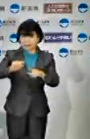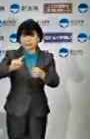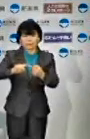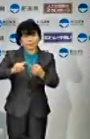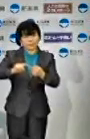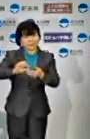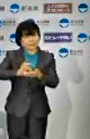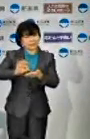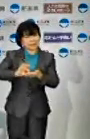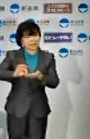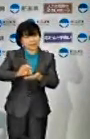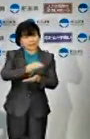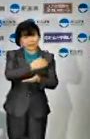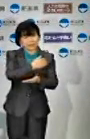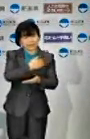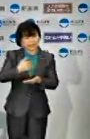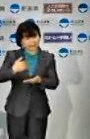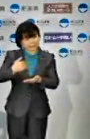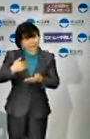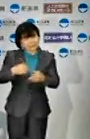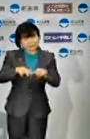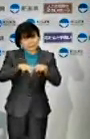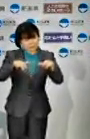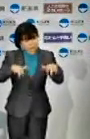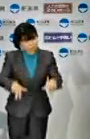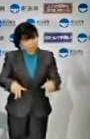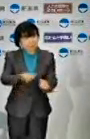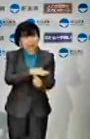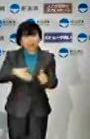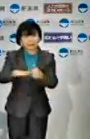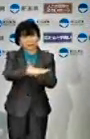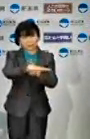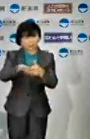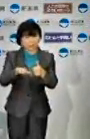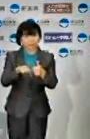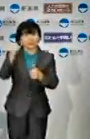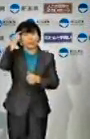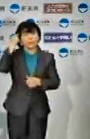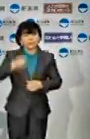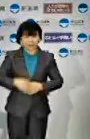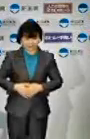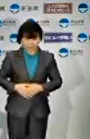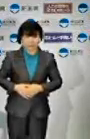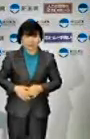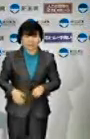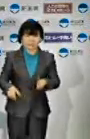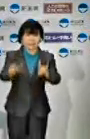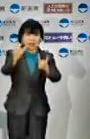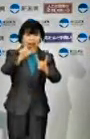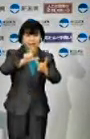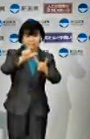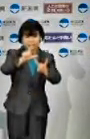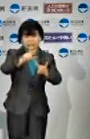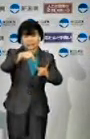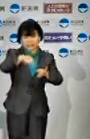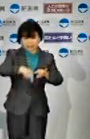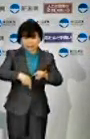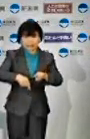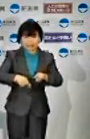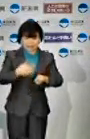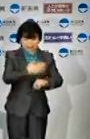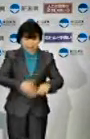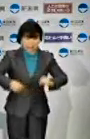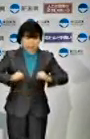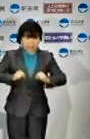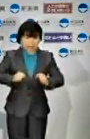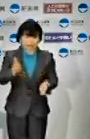う仕組みだと環境だというふうに思っておりまして、ICT でヘルスケアを高